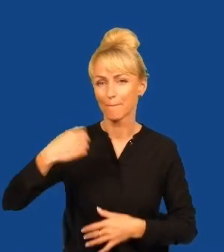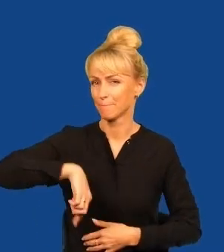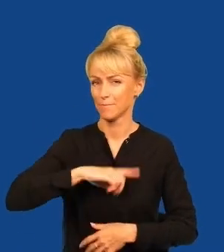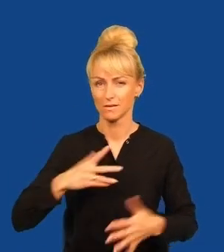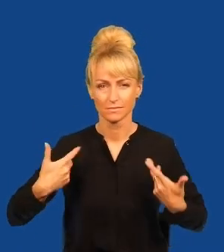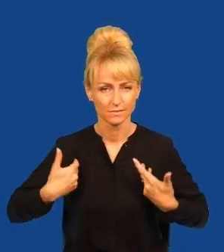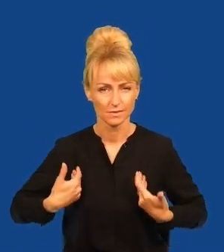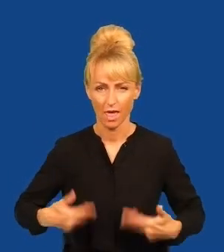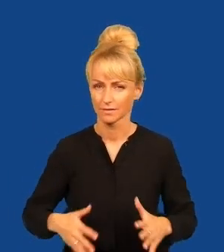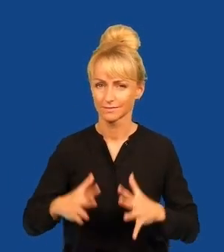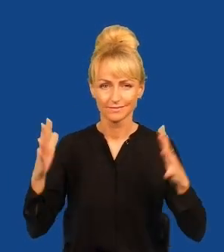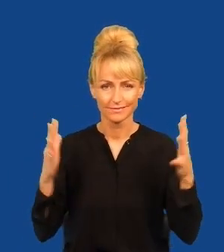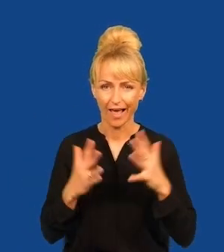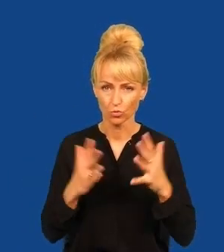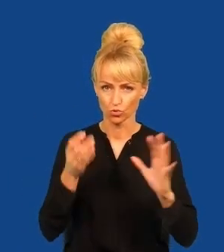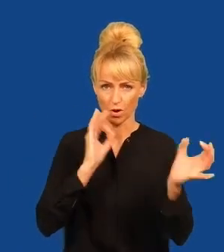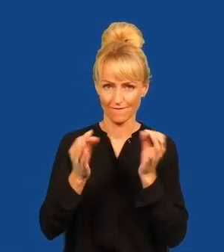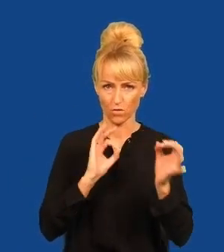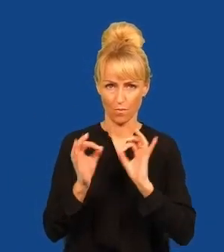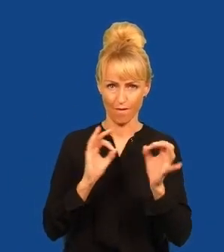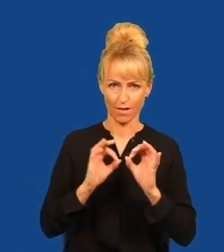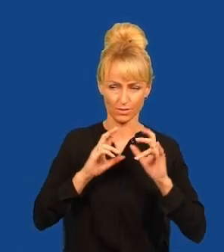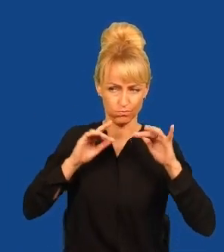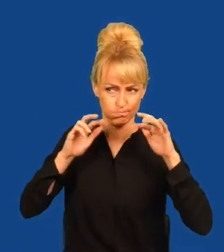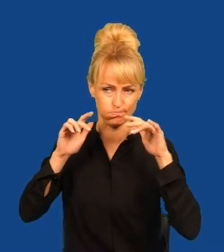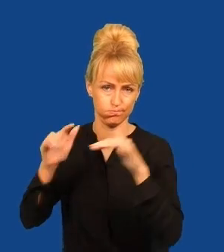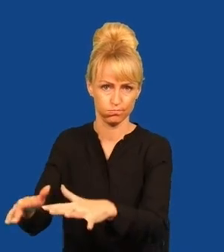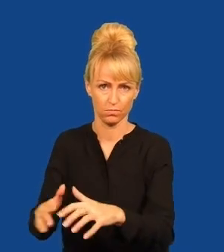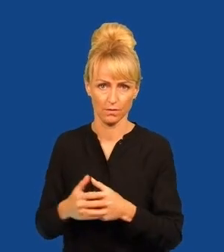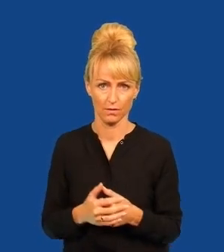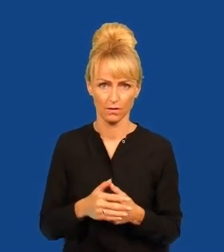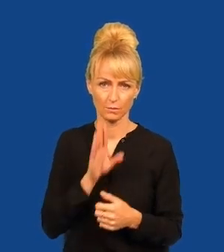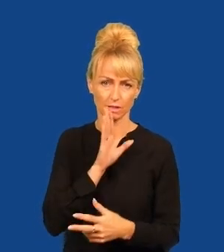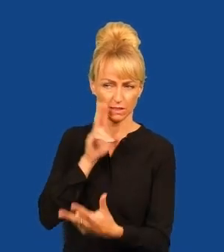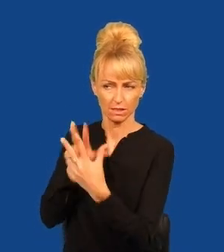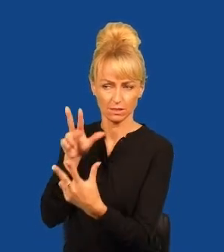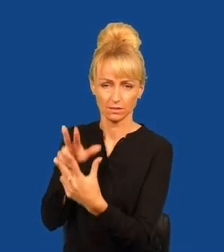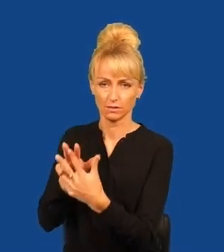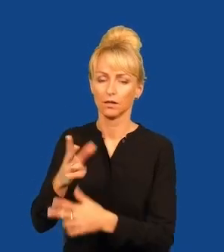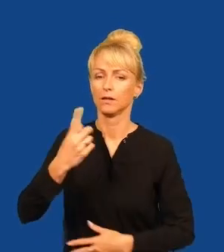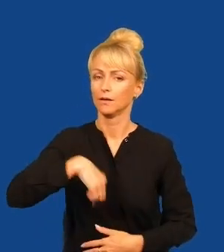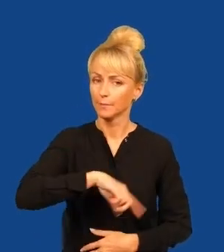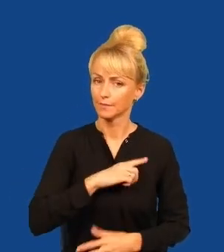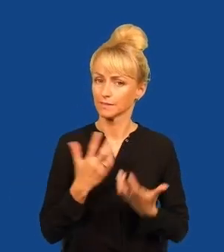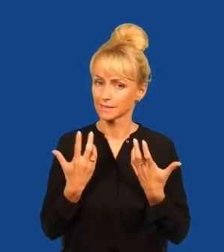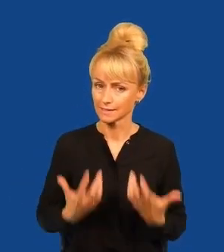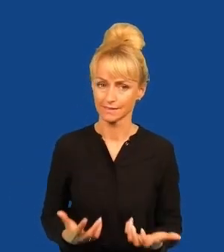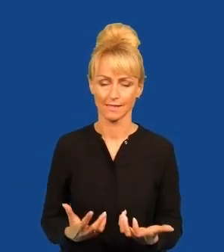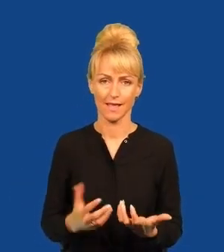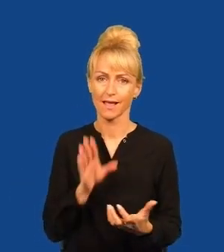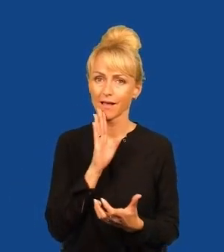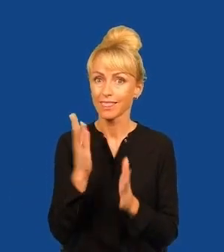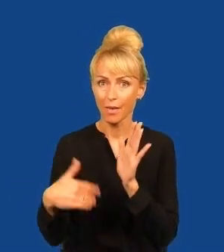zalewało użytkowników. My chcemy zwracać na to uwagę, żeby ten interfejs wciąż był czytelny i przejrzysty.